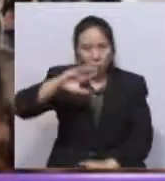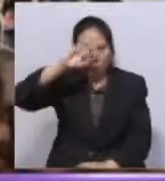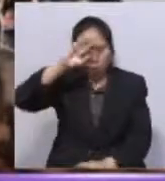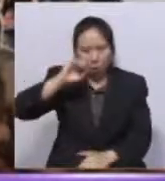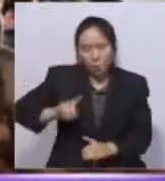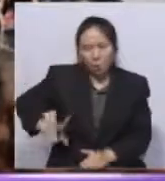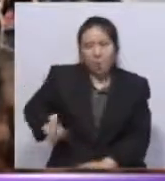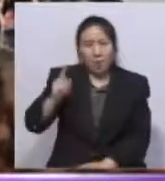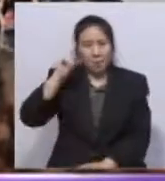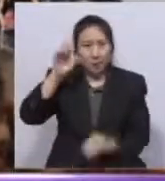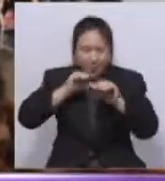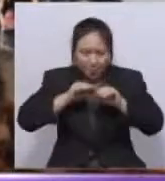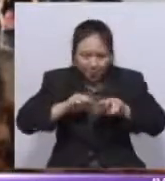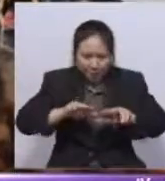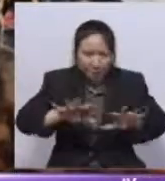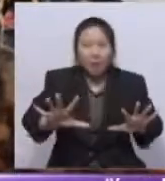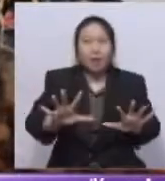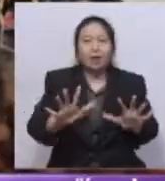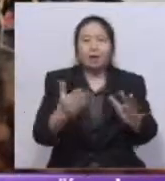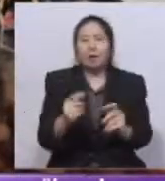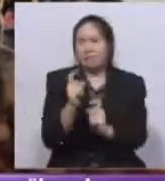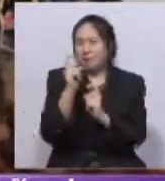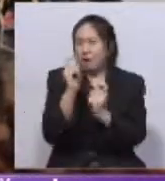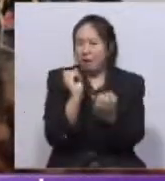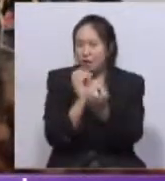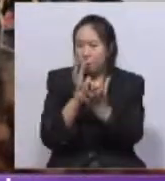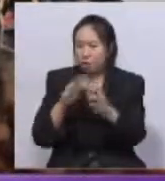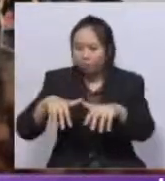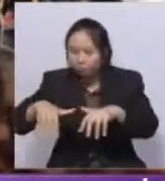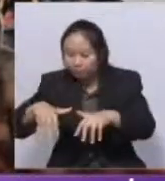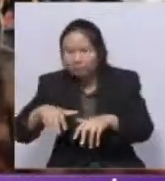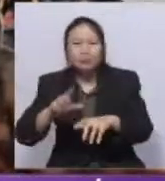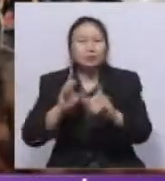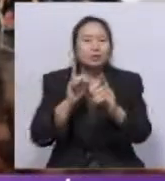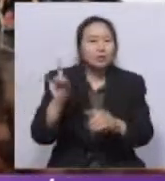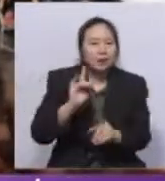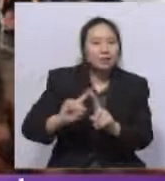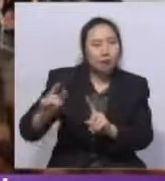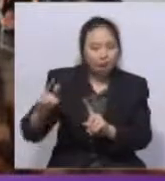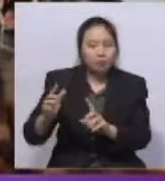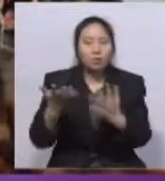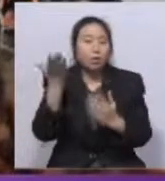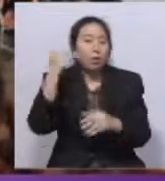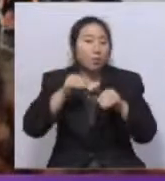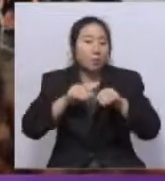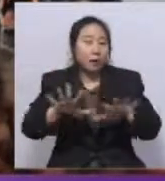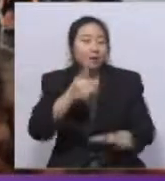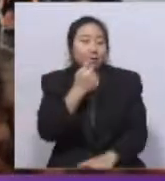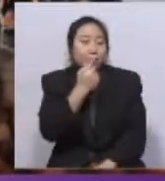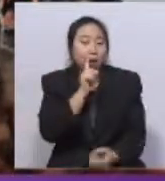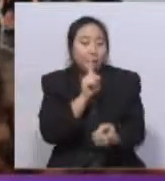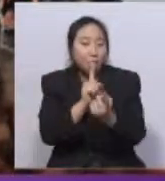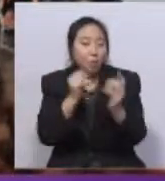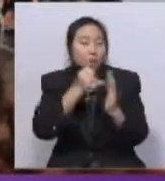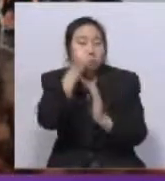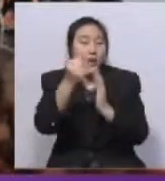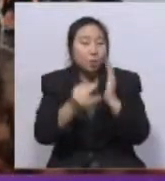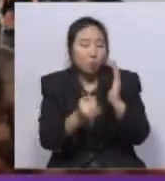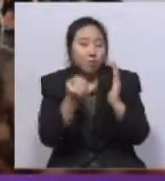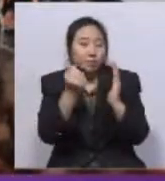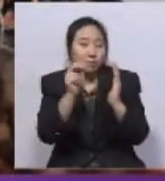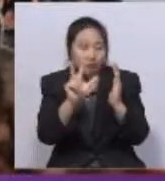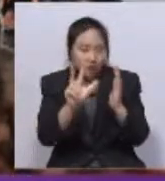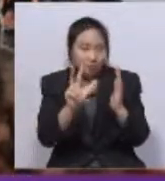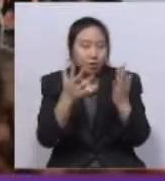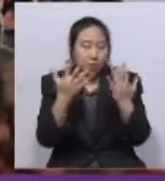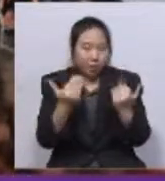นัขบ้าซึ่งอันตรายต่อสัตว์และมนุษย์เป็นอย่างมากซึ่งก่อนหน้านี้ค่ะได้ประกาศเป็นพื้นที่สีแดงที่พบโรคระบาด13จังหวัดล่